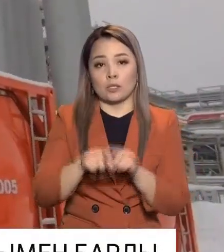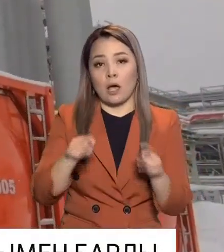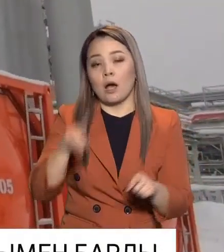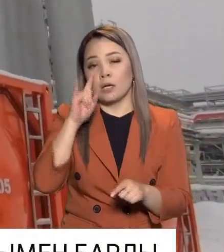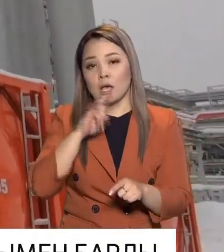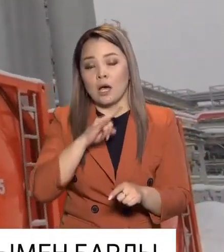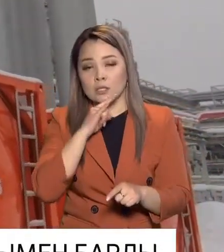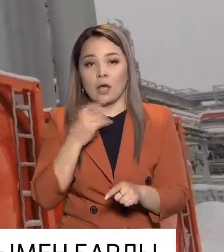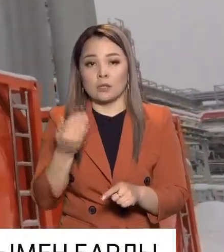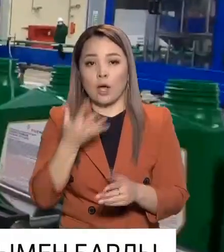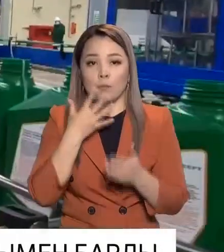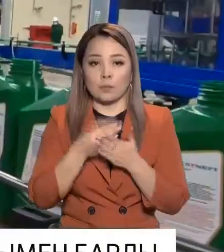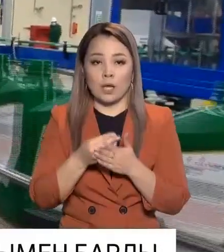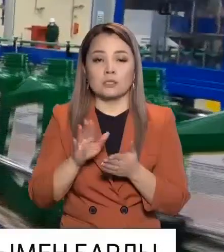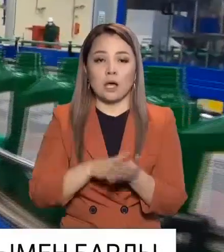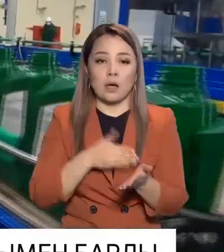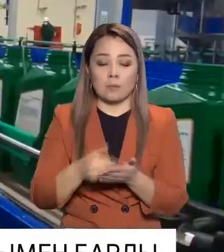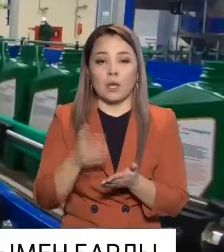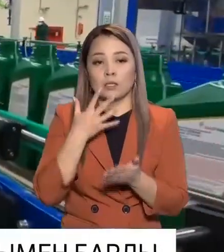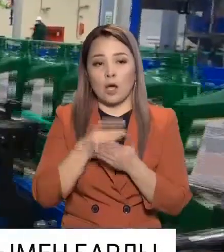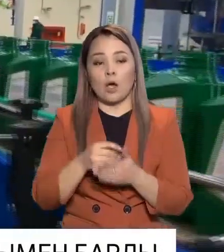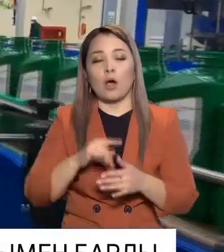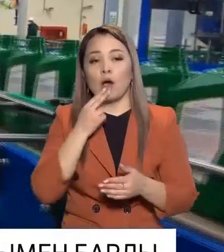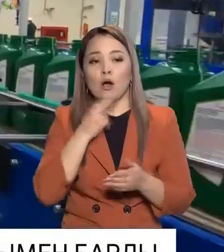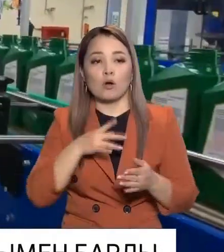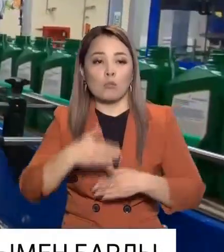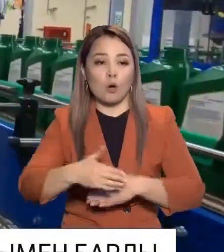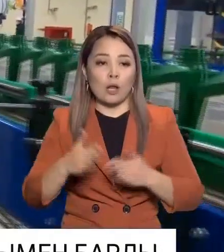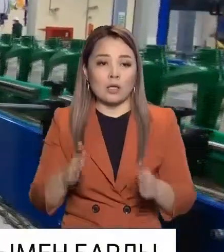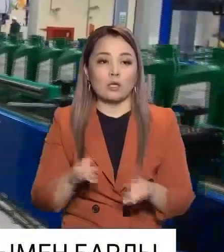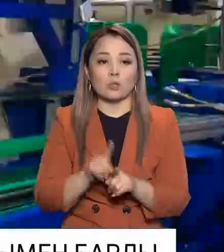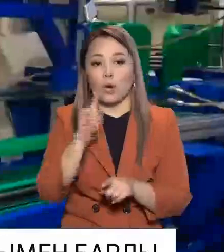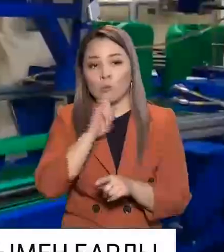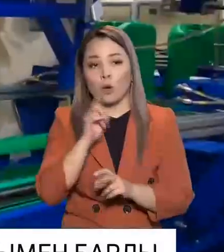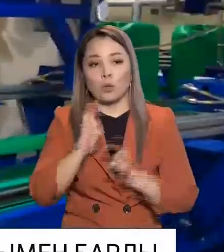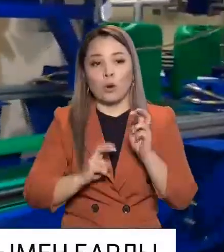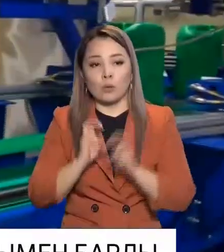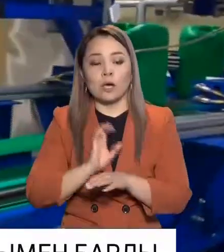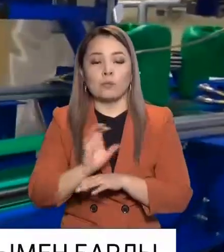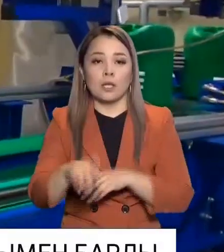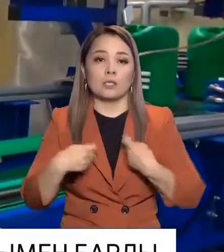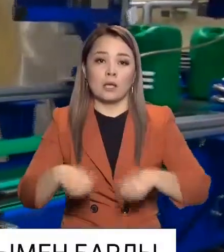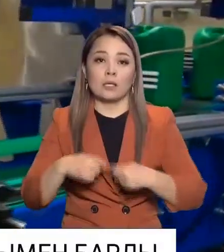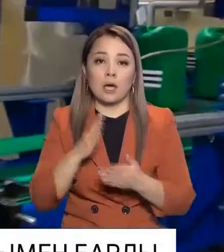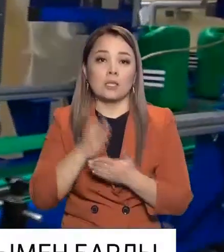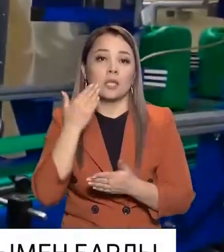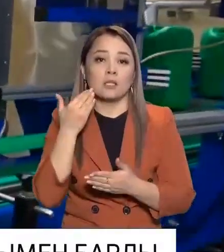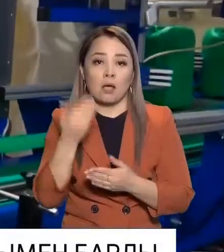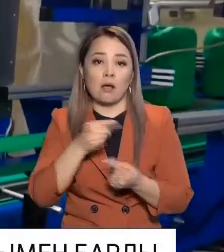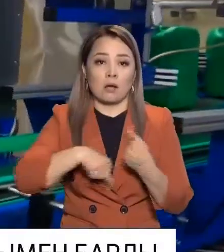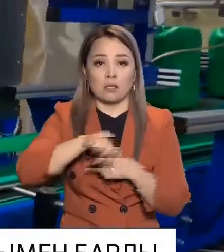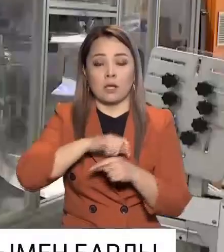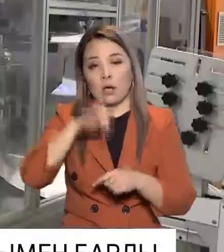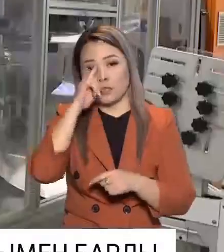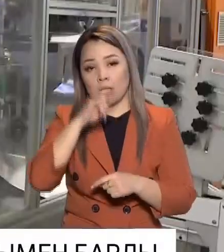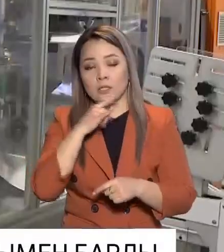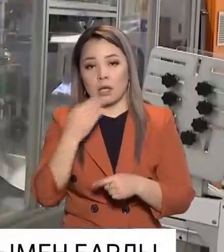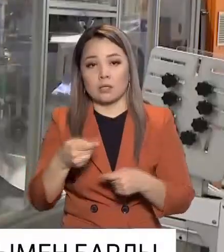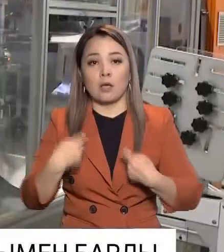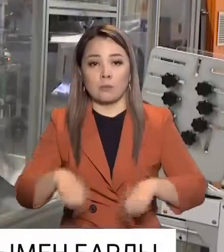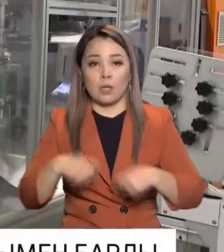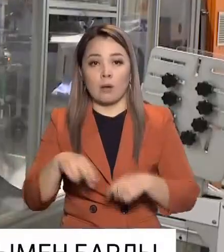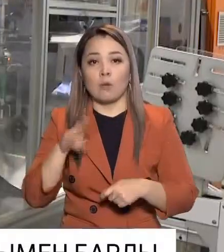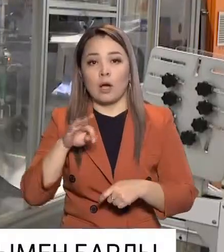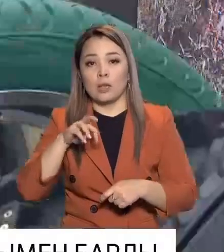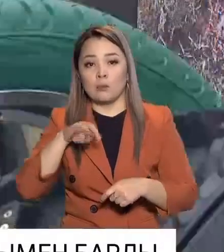қарай сармай, болат темірі, аккумуляторлар мен мұнай өнімдерін сатуға жіберіп отыр. Ал татар кәсіпкерлері Қазақстан нарығында полимер,